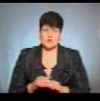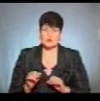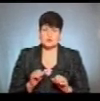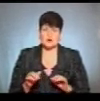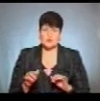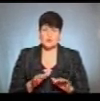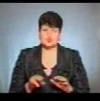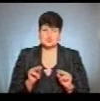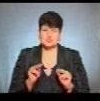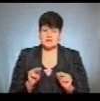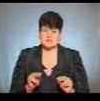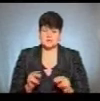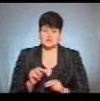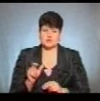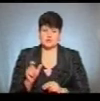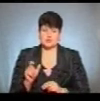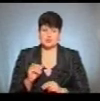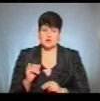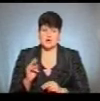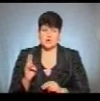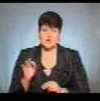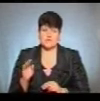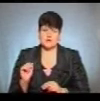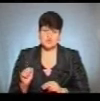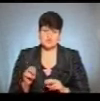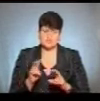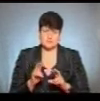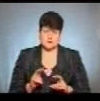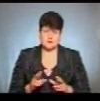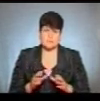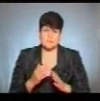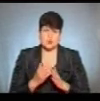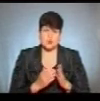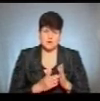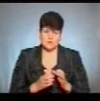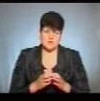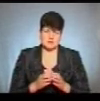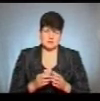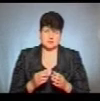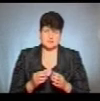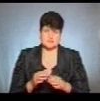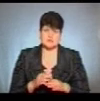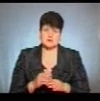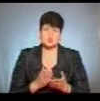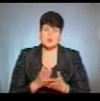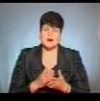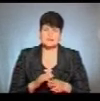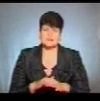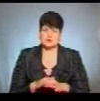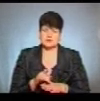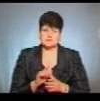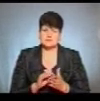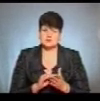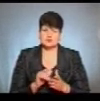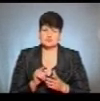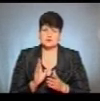руху «Чесно» у Тернополі Юлія Ковальчук так аналізує програму партії «Слуга народу». У програмі партії «Слуга народу» зазначено, що